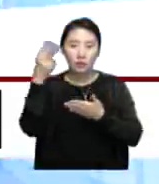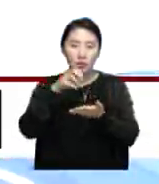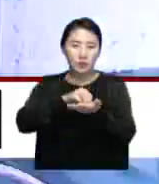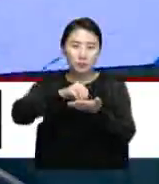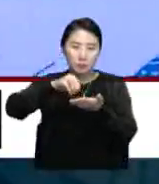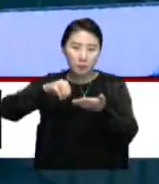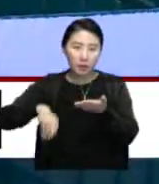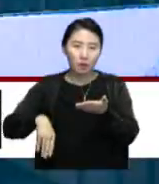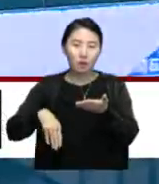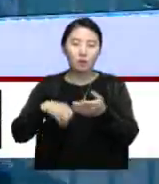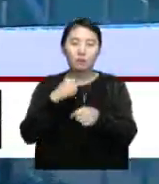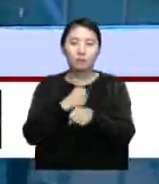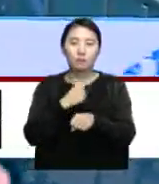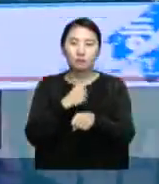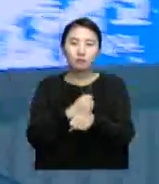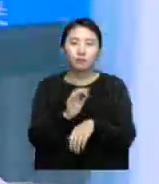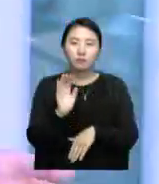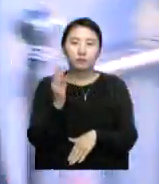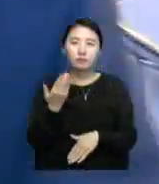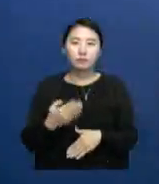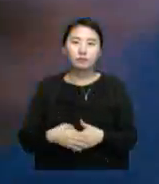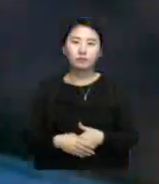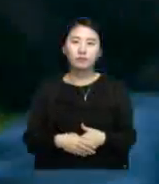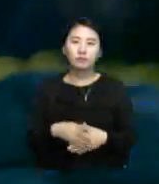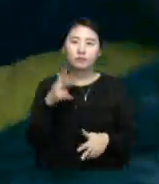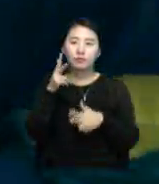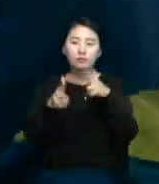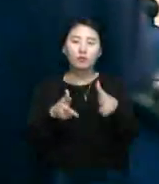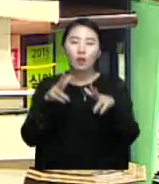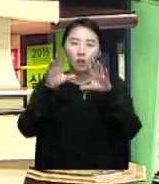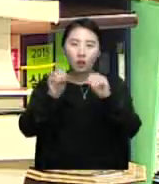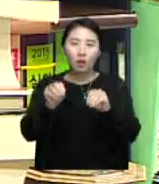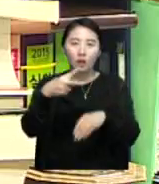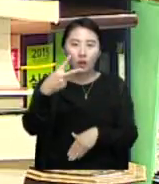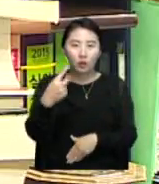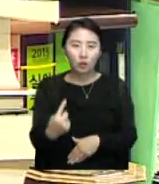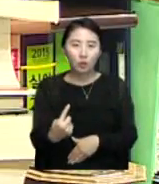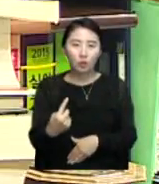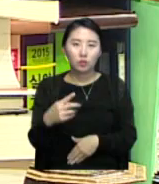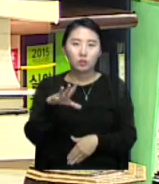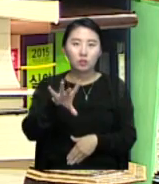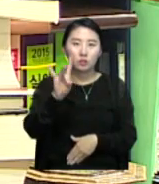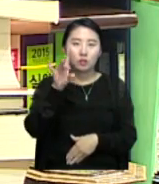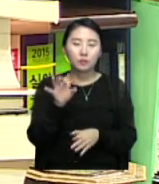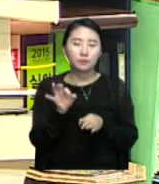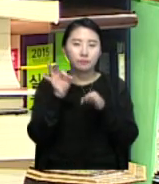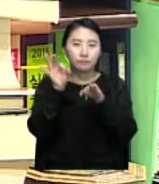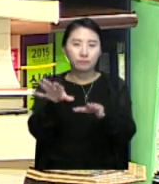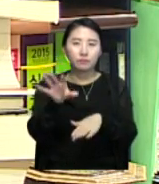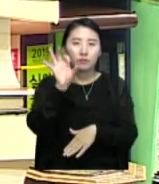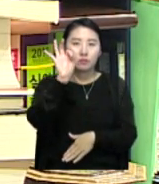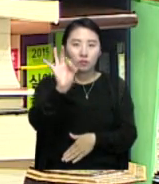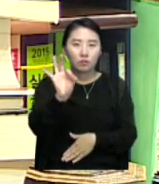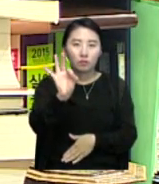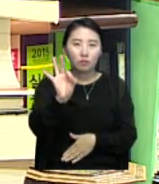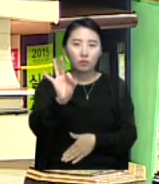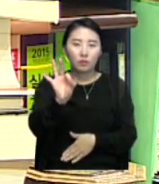대책에서 제외 방침을 정한 것으로 알려지고 있습니다. 사업이 중단된다 하더라도 당초에 투입하기로 한